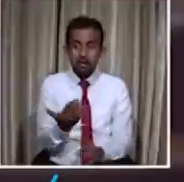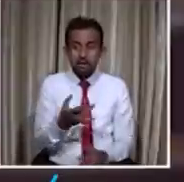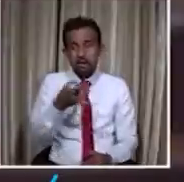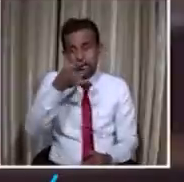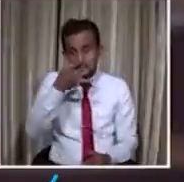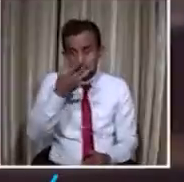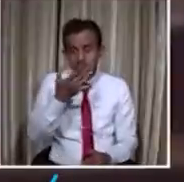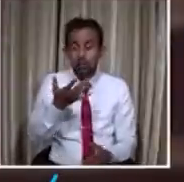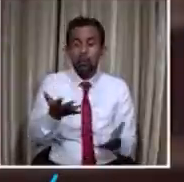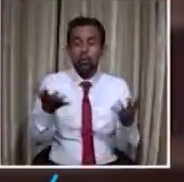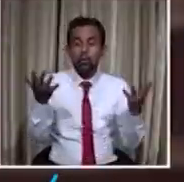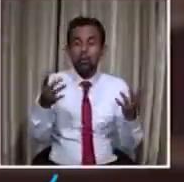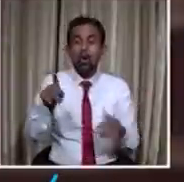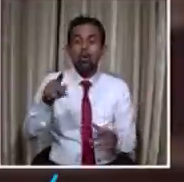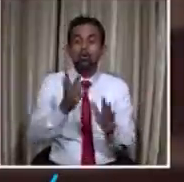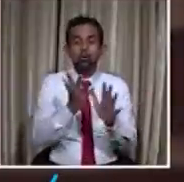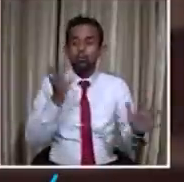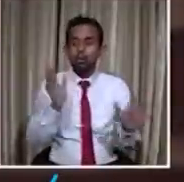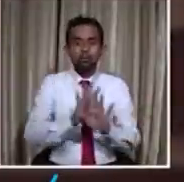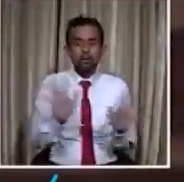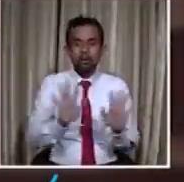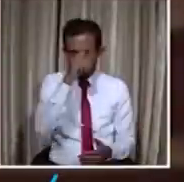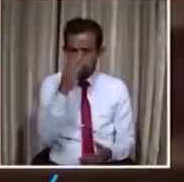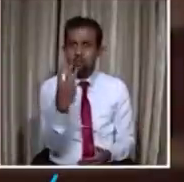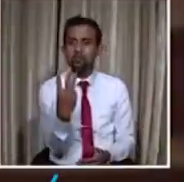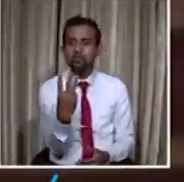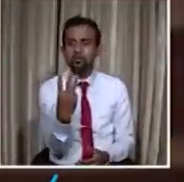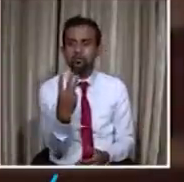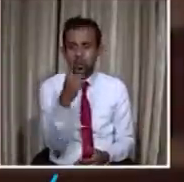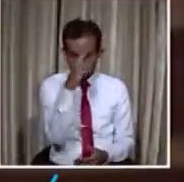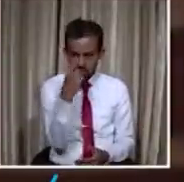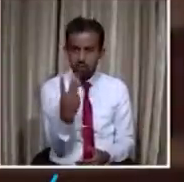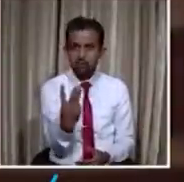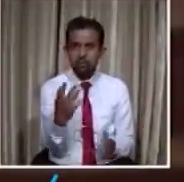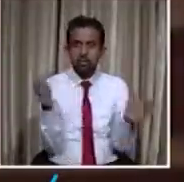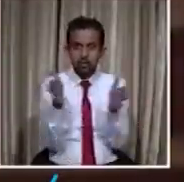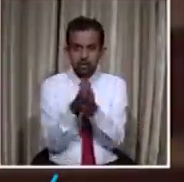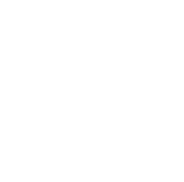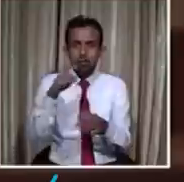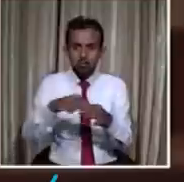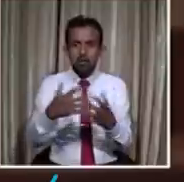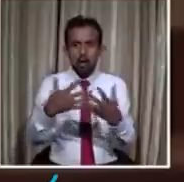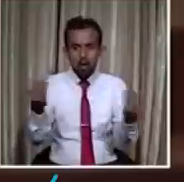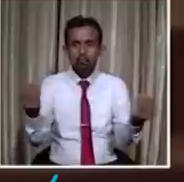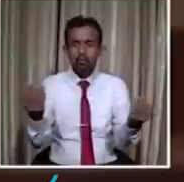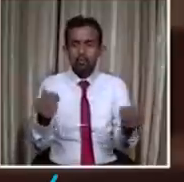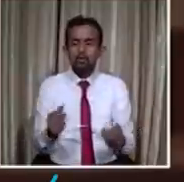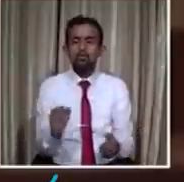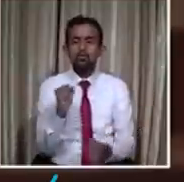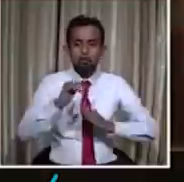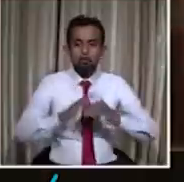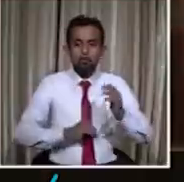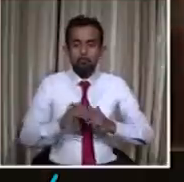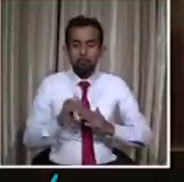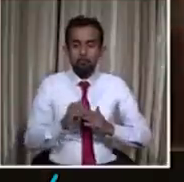ගහගත්තේ කොහින්ද? කවුද පොලිමේ කියන එක නෙමෙයි. මේකට මොකද විසඳුම කියලා. මාස 3කට එකතු වෙලා මේ රටේ තියෙන ප්‍රශ්නේ විසඳගම. මොකද්ද මේ කරන්නේ? ලැජ්ජ නැති